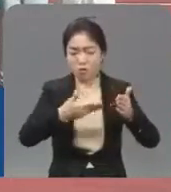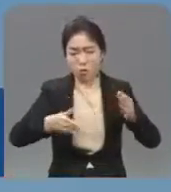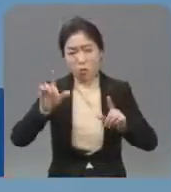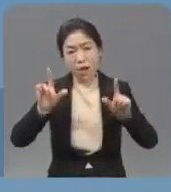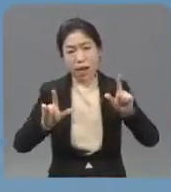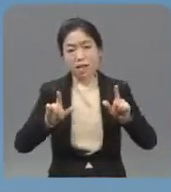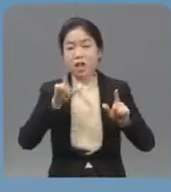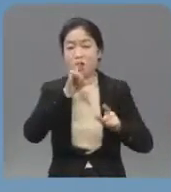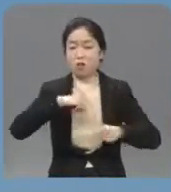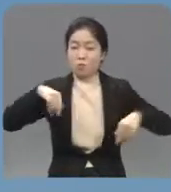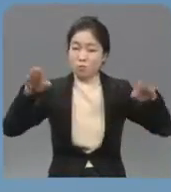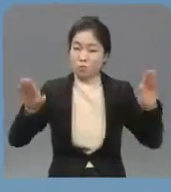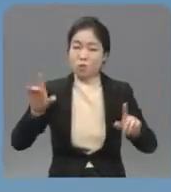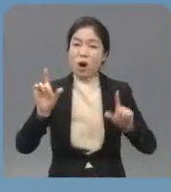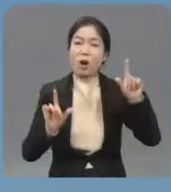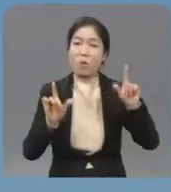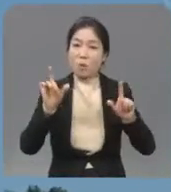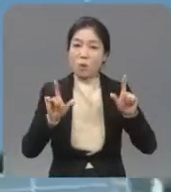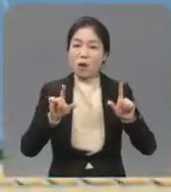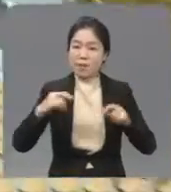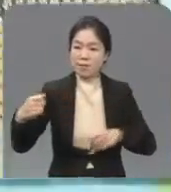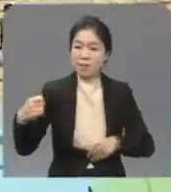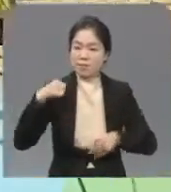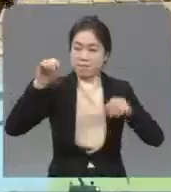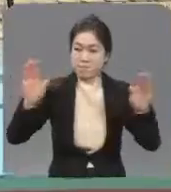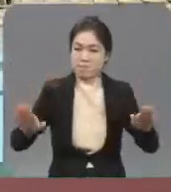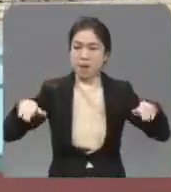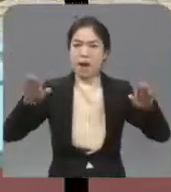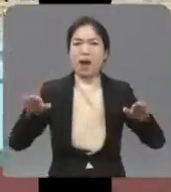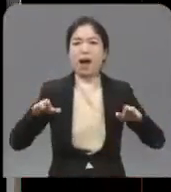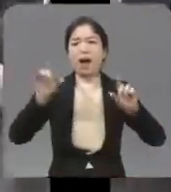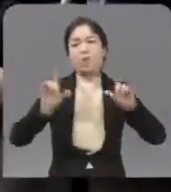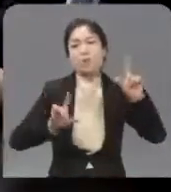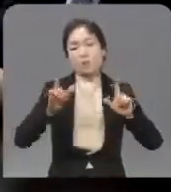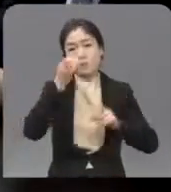두루미의 날갯짓 문양은 힘차게 비상하는 모습을 담고 있습니다.